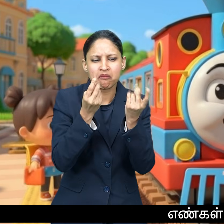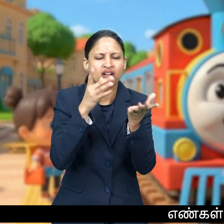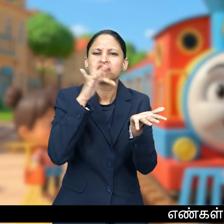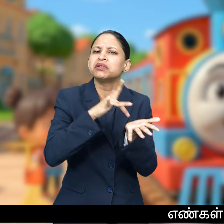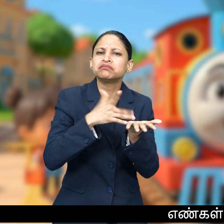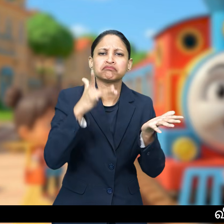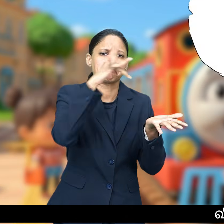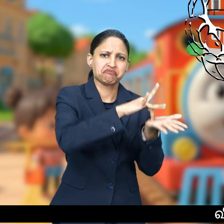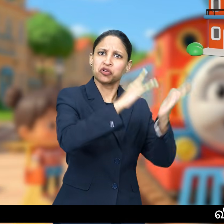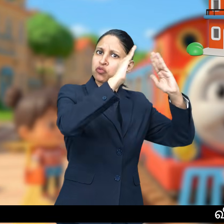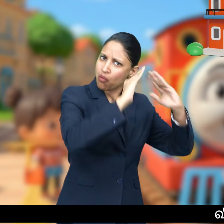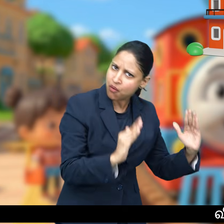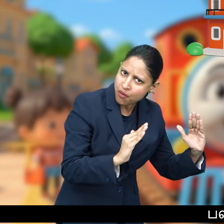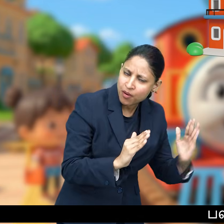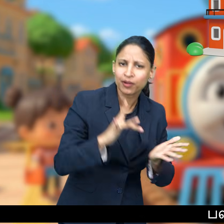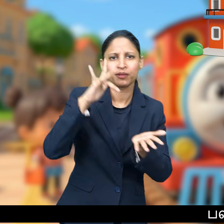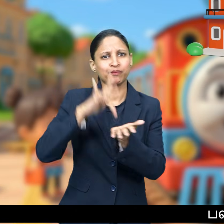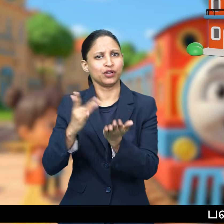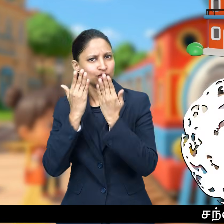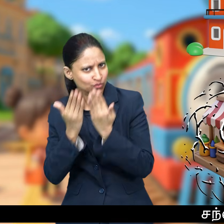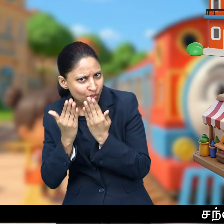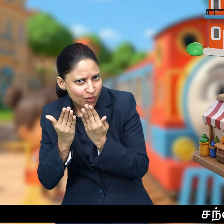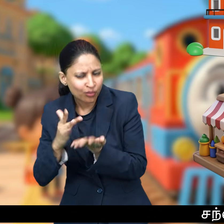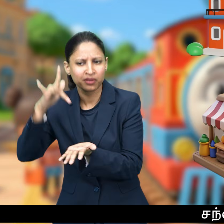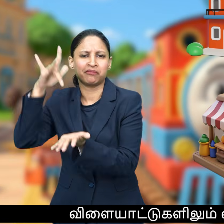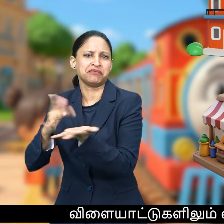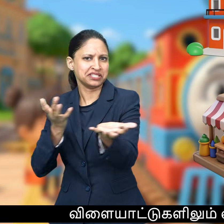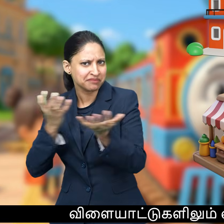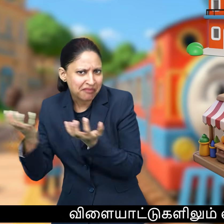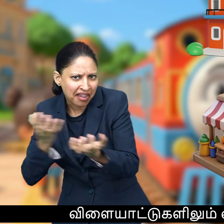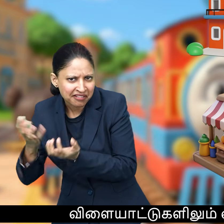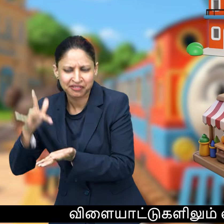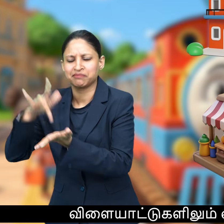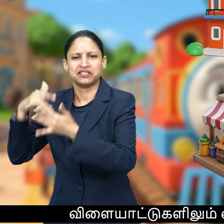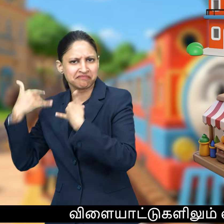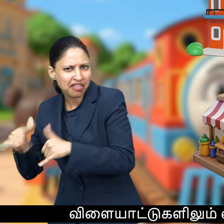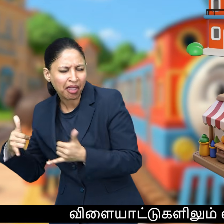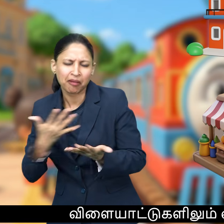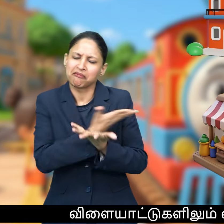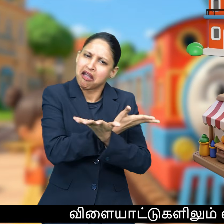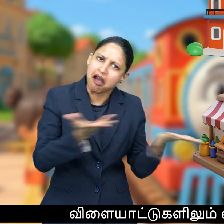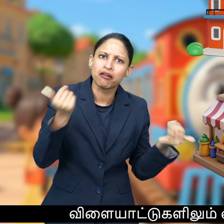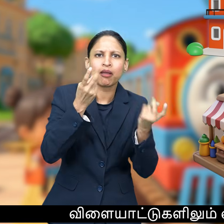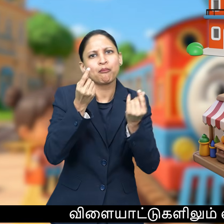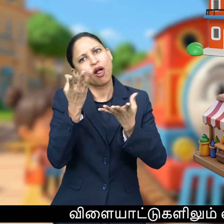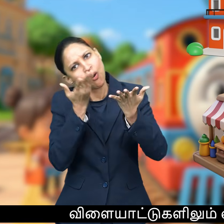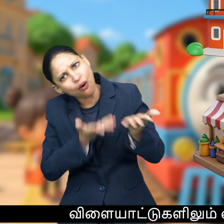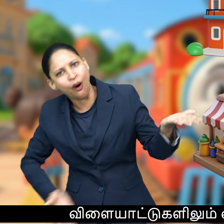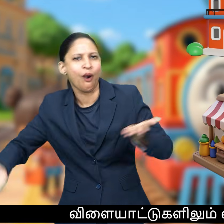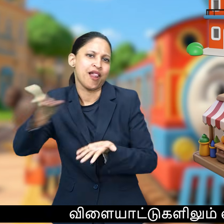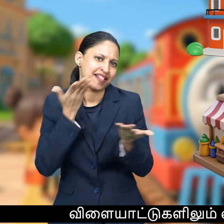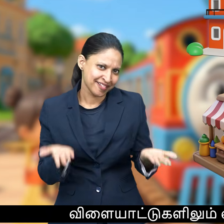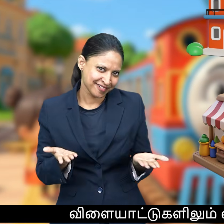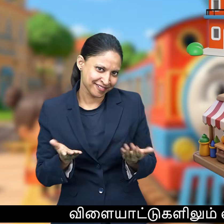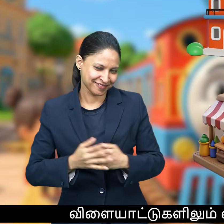சுற்றி வீட்டிலும், பள்ளியிலும், சந்தையிலும், விளையாட்டுகளிலும், எல்லா